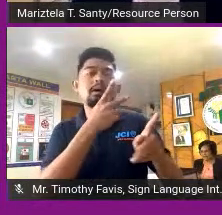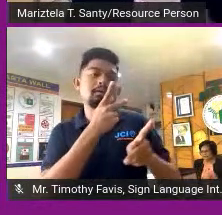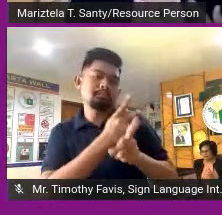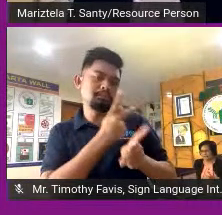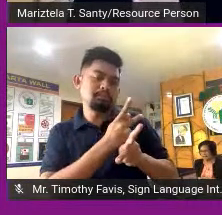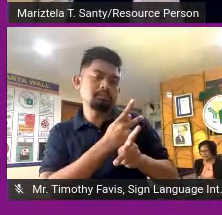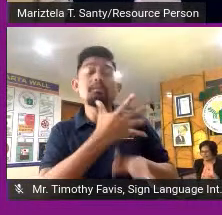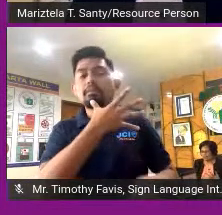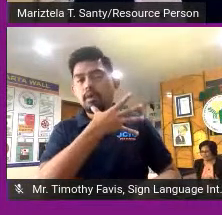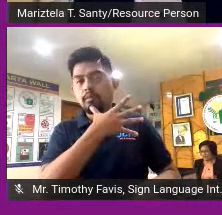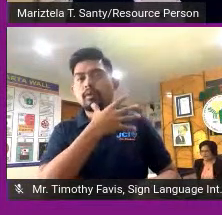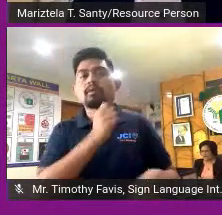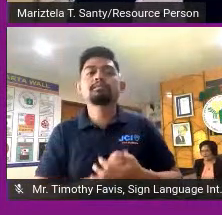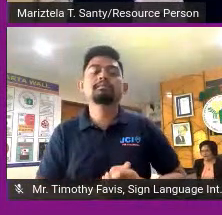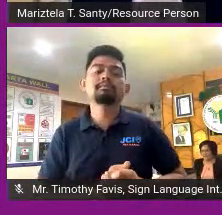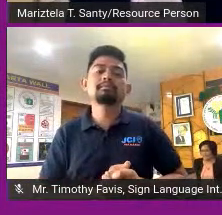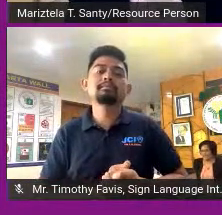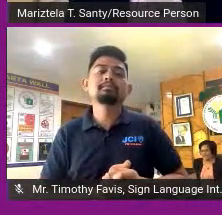kasi